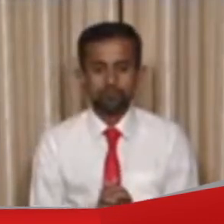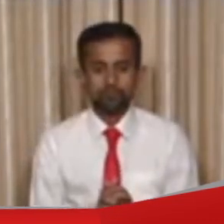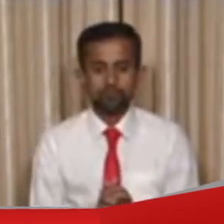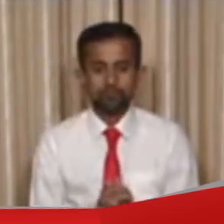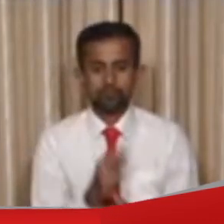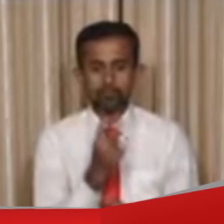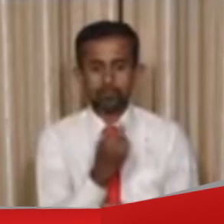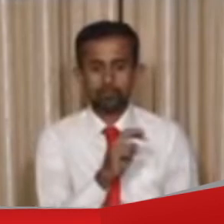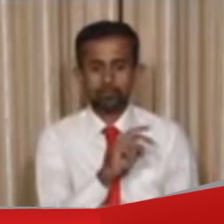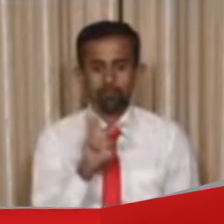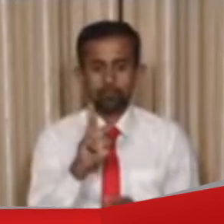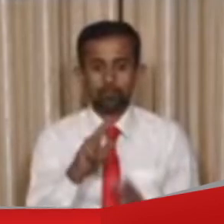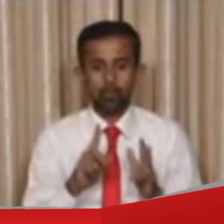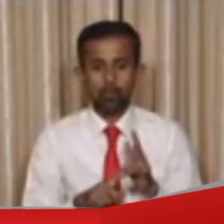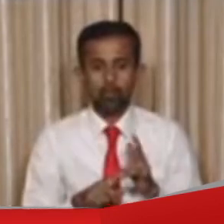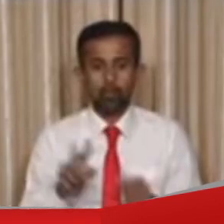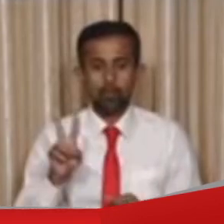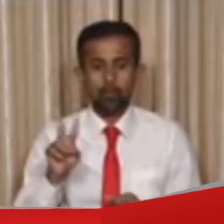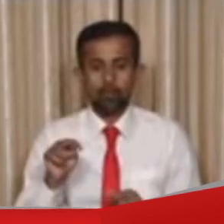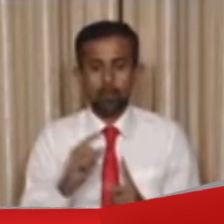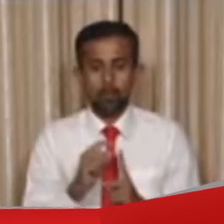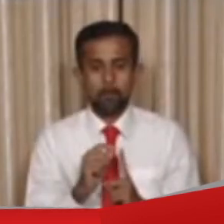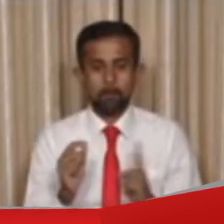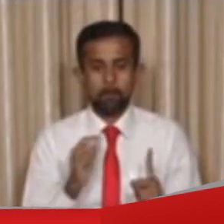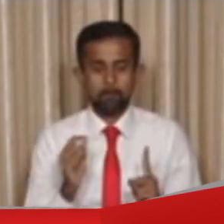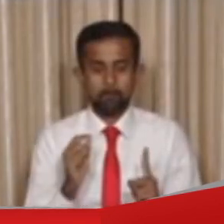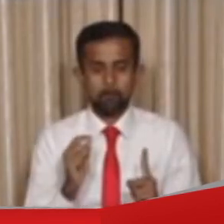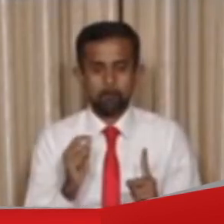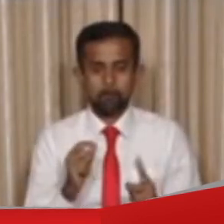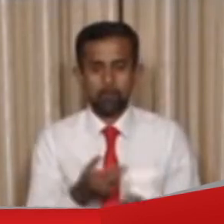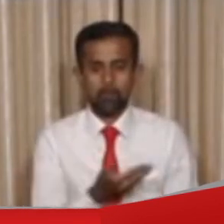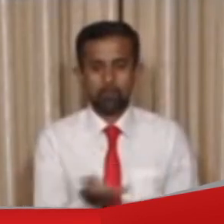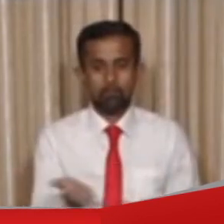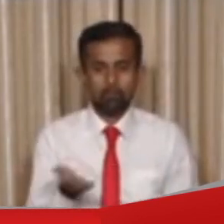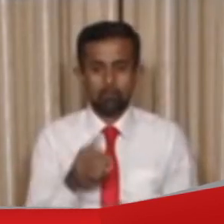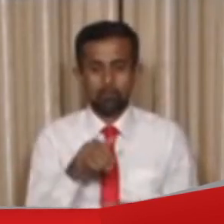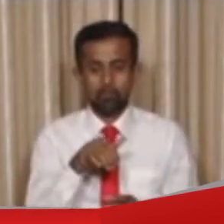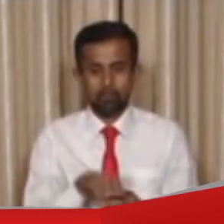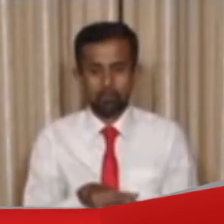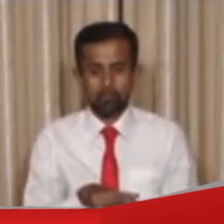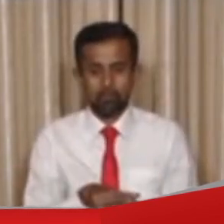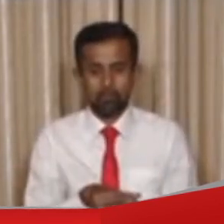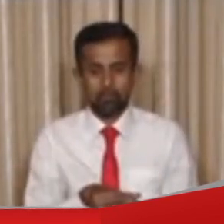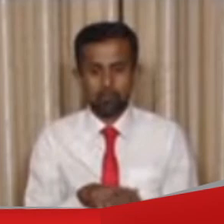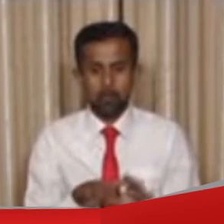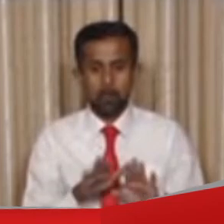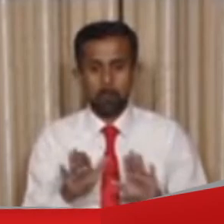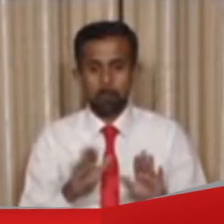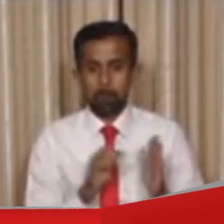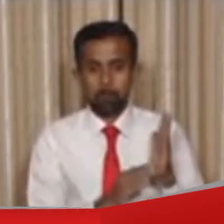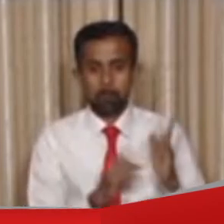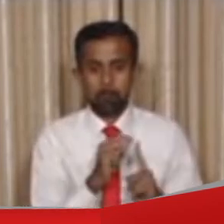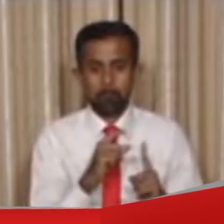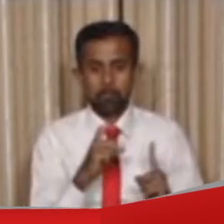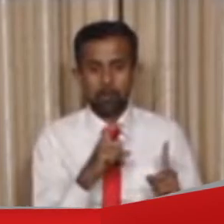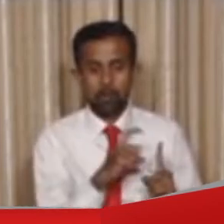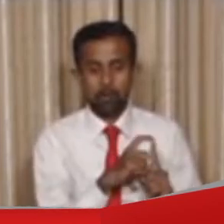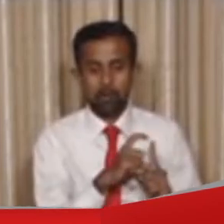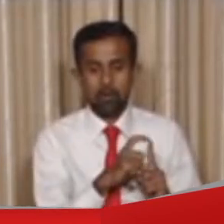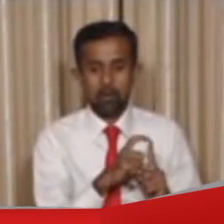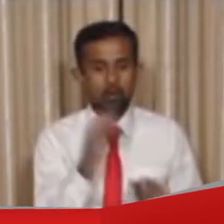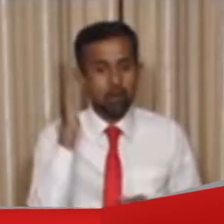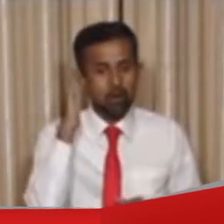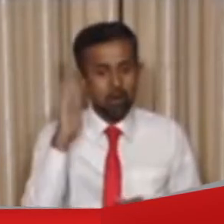විශ්වය 23 ඔක්තෝබර් විශ්ව වෙන දින පාර්ලිමේන්තු පරිශ්‍රය තුලදී පාර්ලිමේන්තු මන්ත්‍රී garu ඩයනා ගමගේ